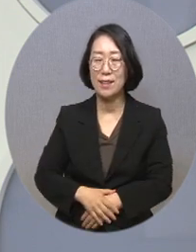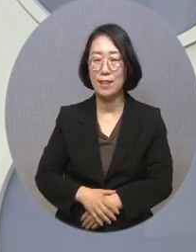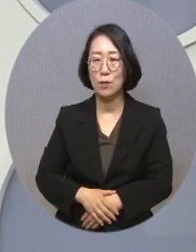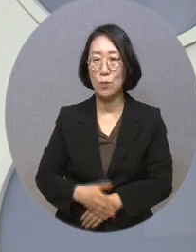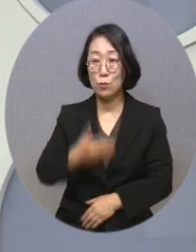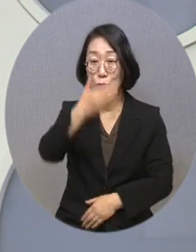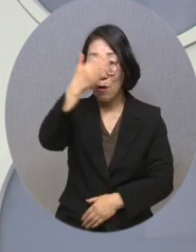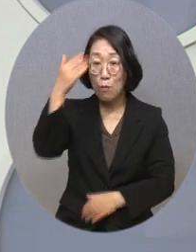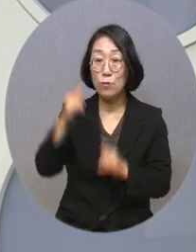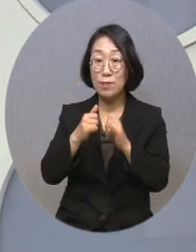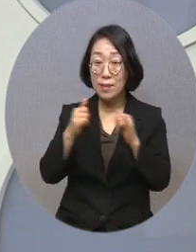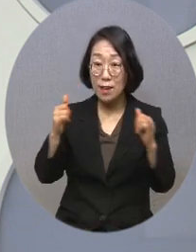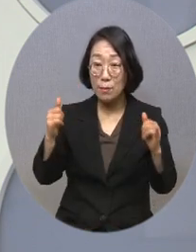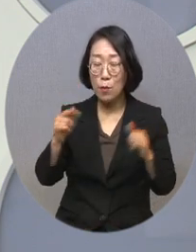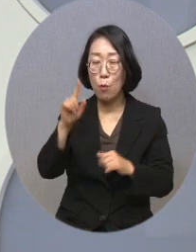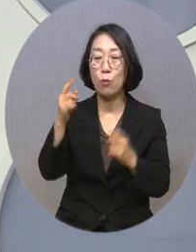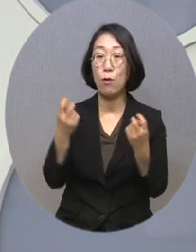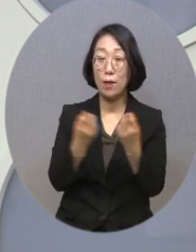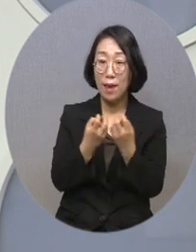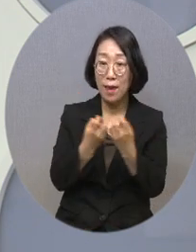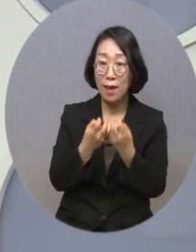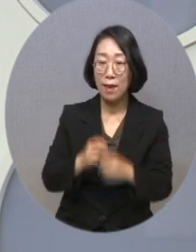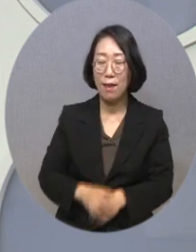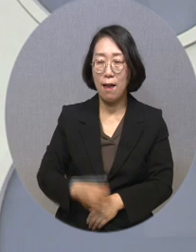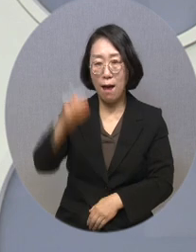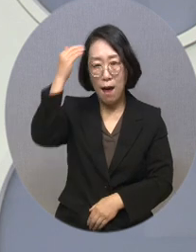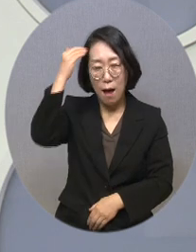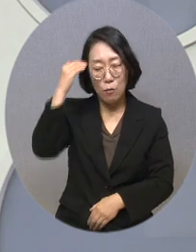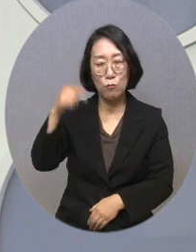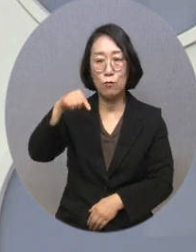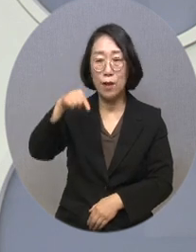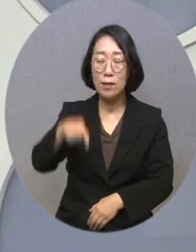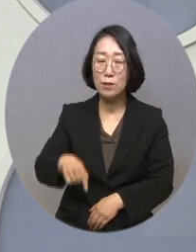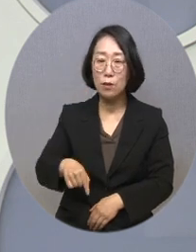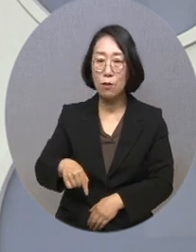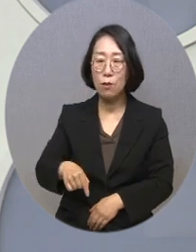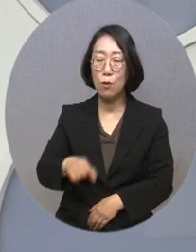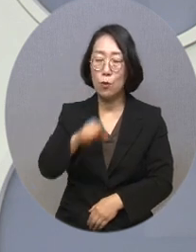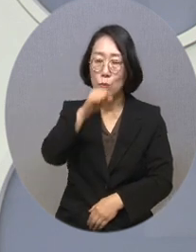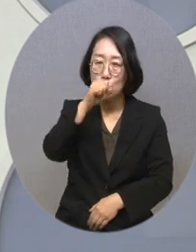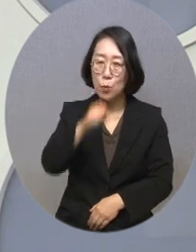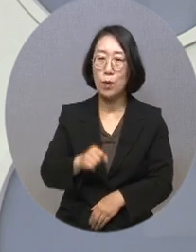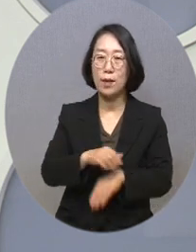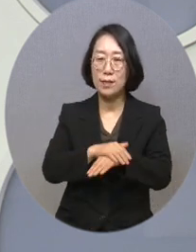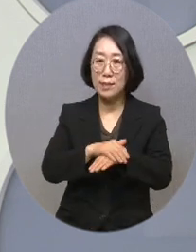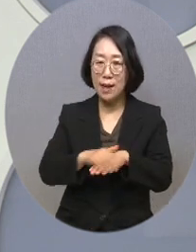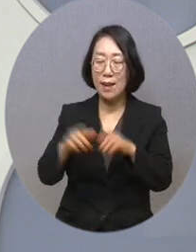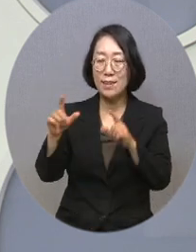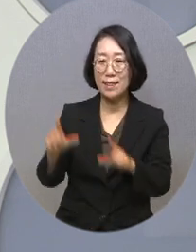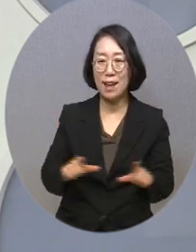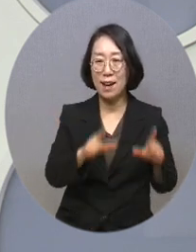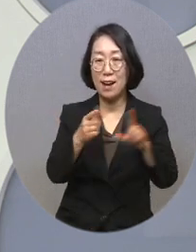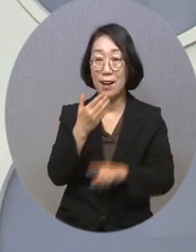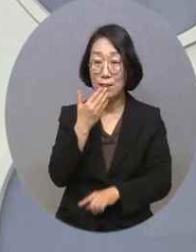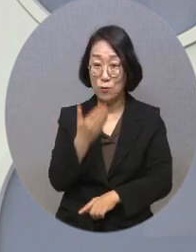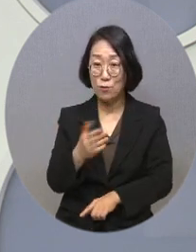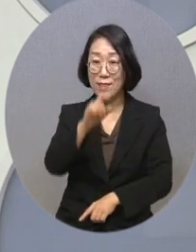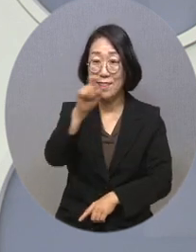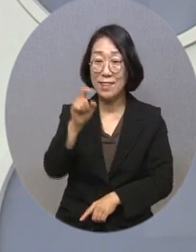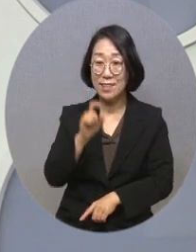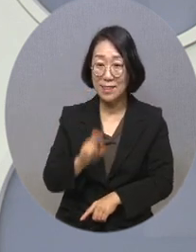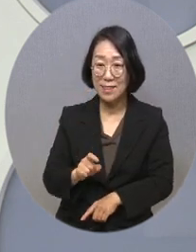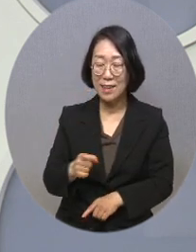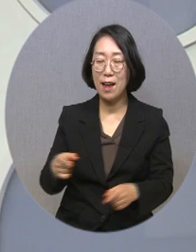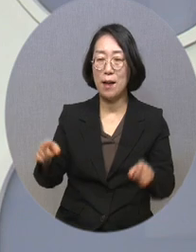또 젊은이들이 어떻게 대한민국에서 최선을 다해서 살아갈 수 있는가 이런 부분들도